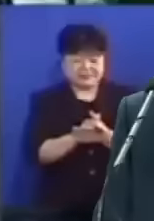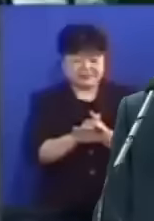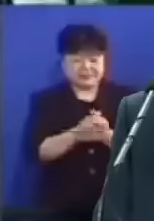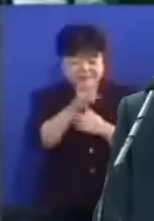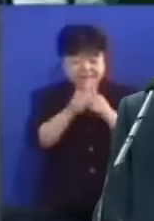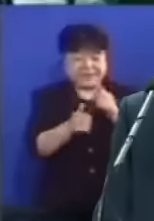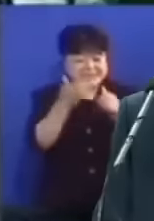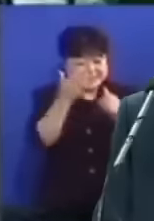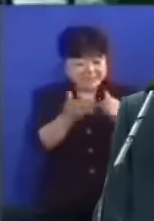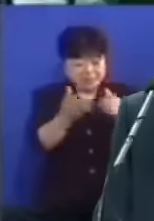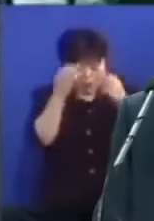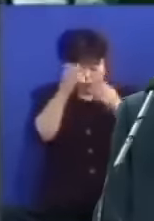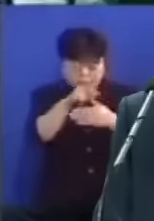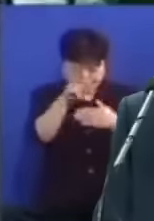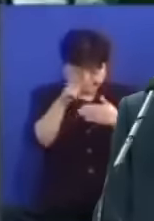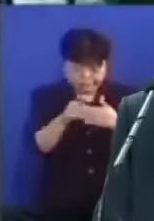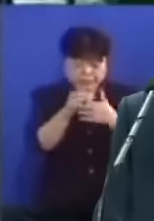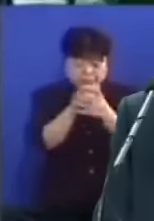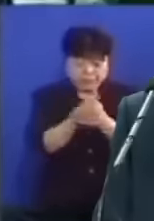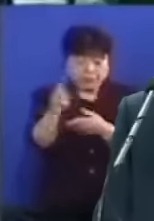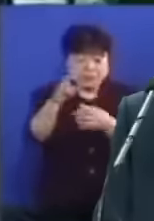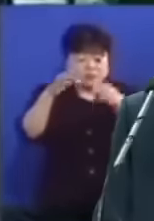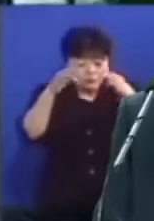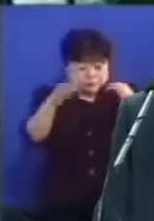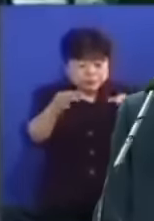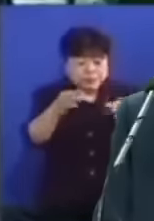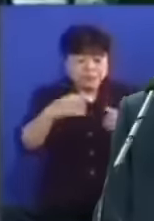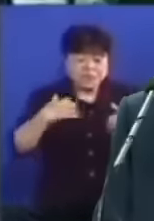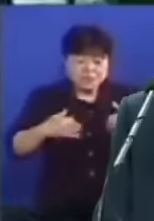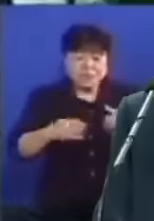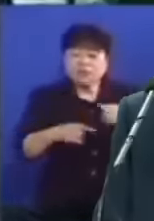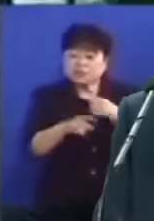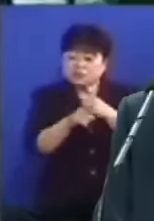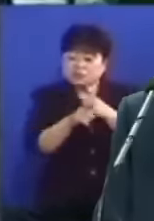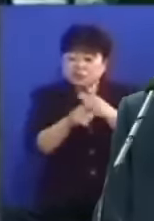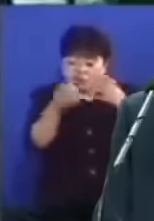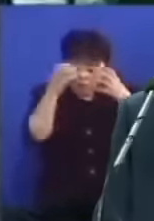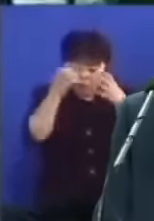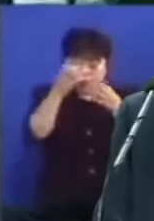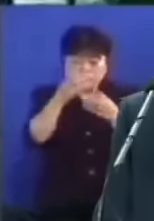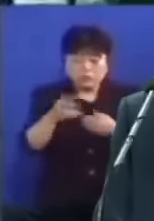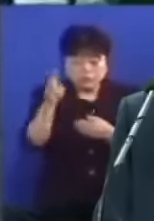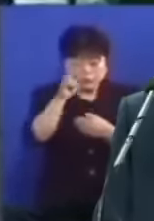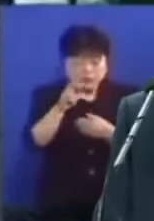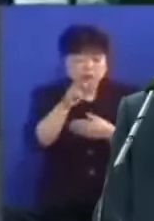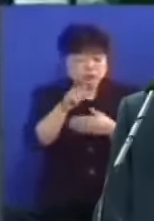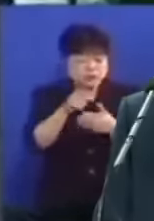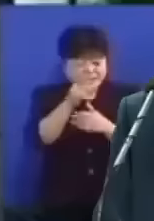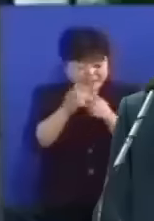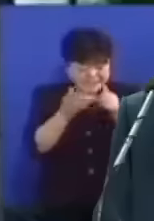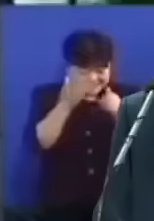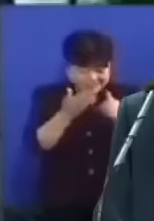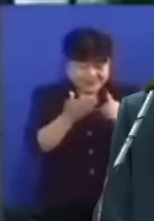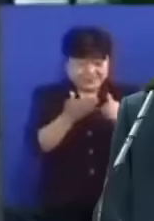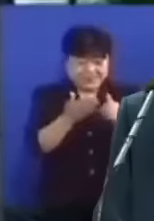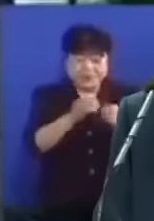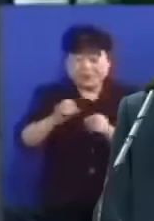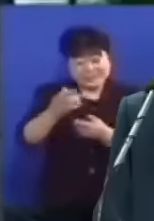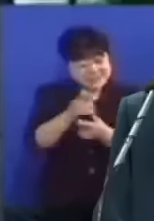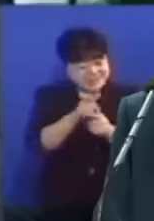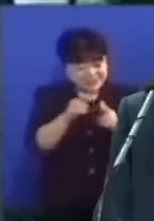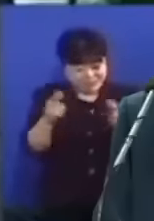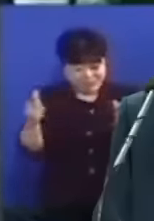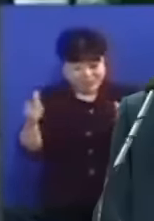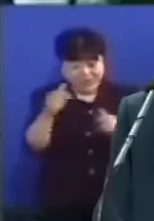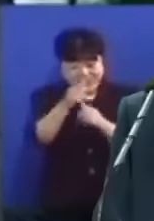왜 하나님이 고통 중에 기도와 찬송을 그렇게 기뻐하냐면 고통과 찬송 중에도 하나님을 버리지